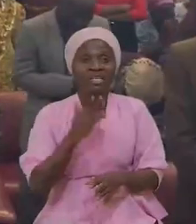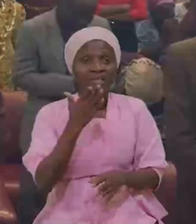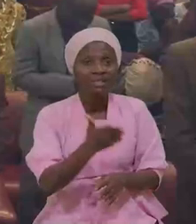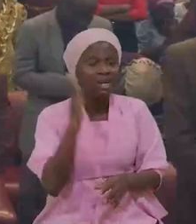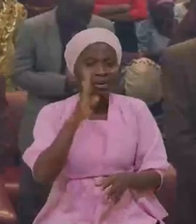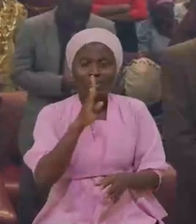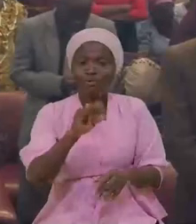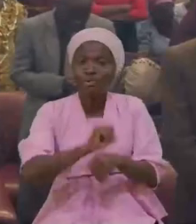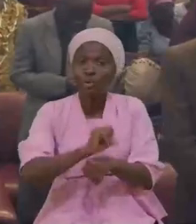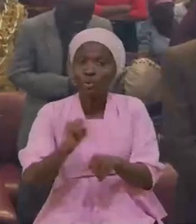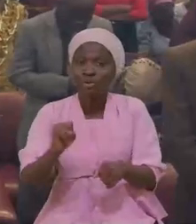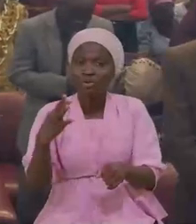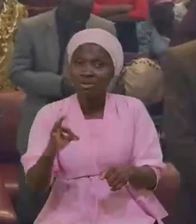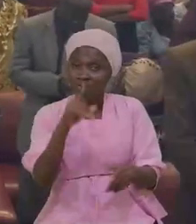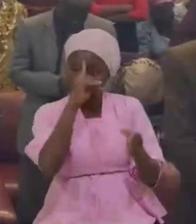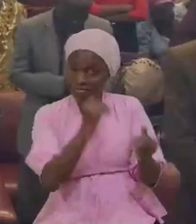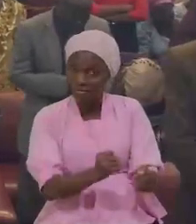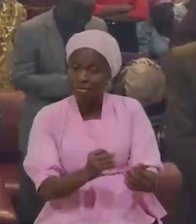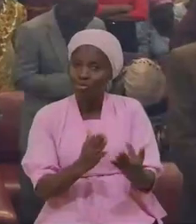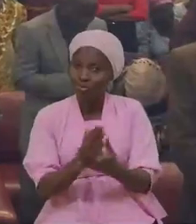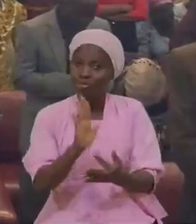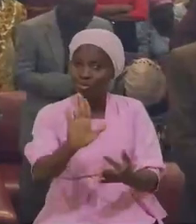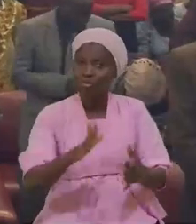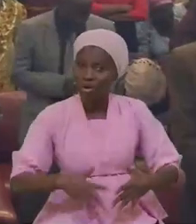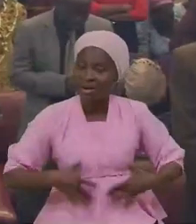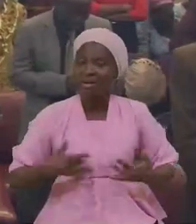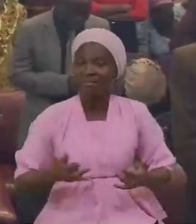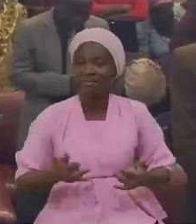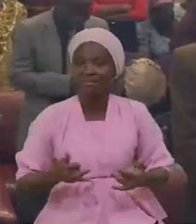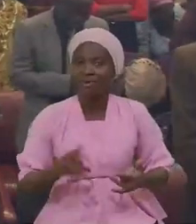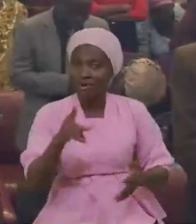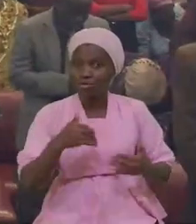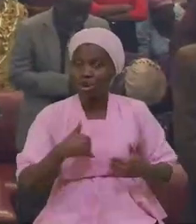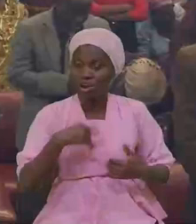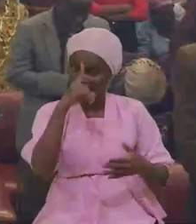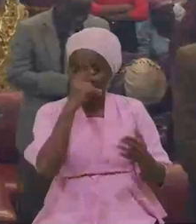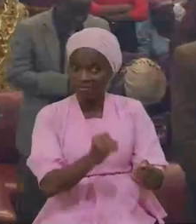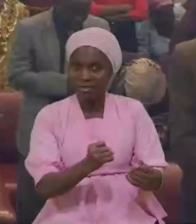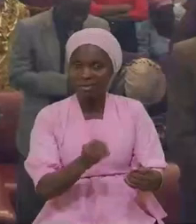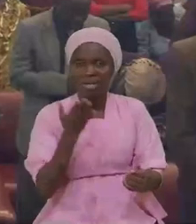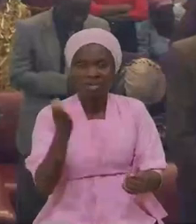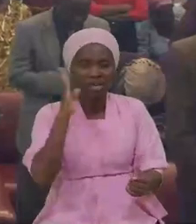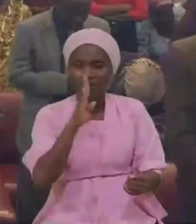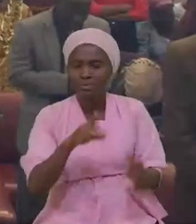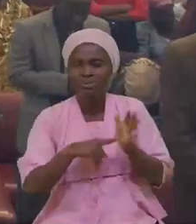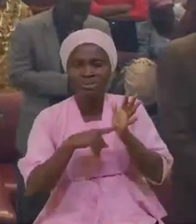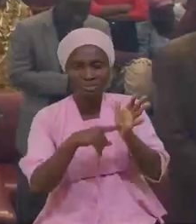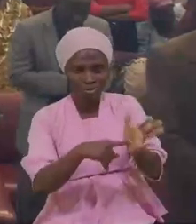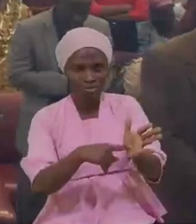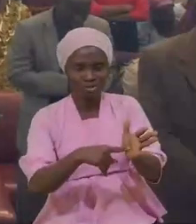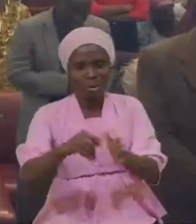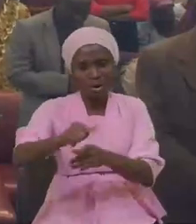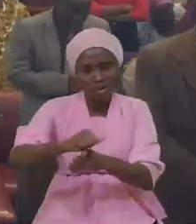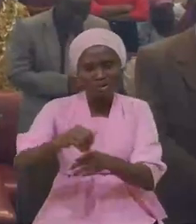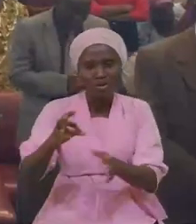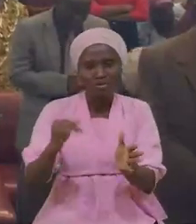Qu'il y ait l'exploit de la foi dans ta vie. Tu as la foi. Il est la démonstration de cette